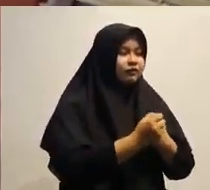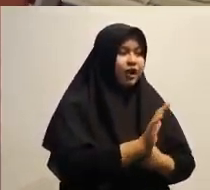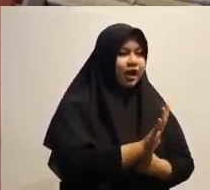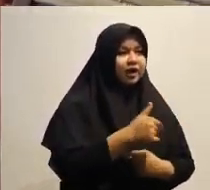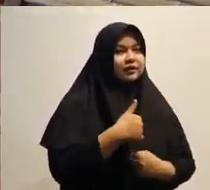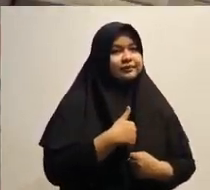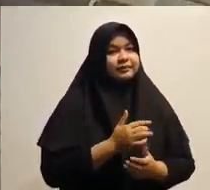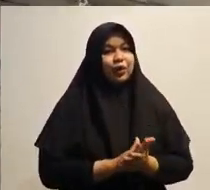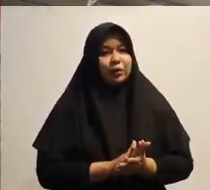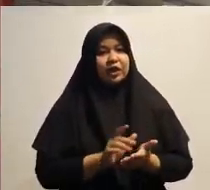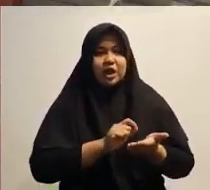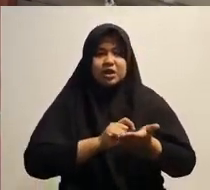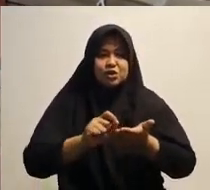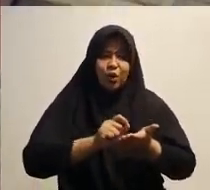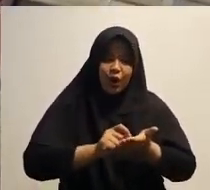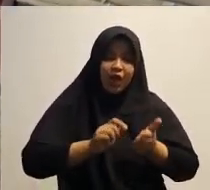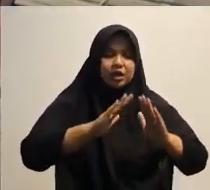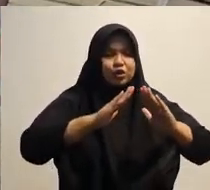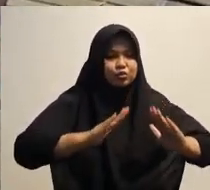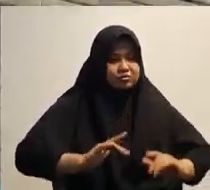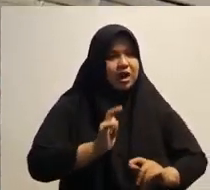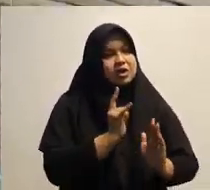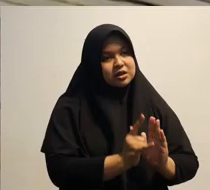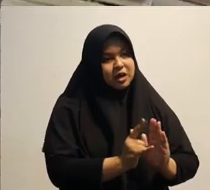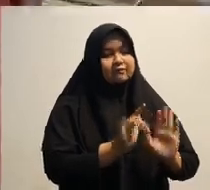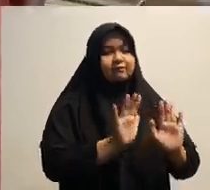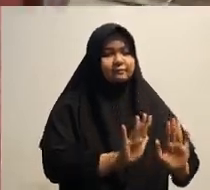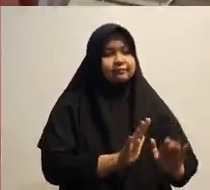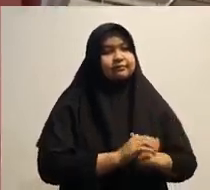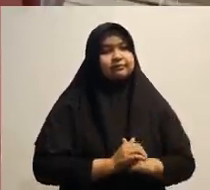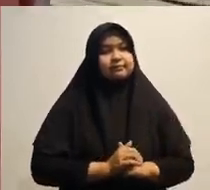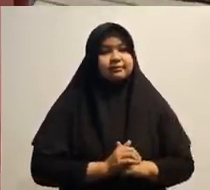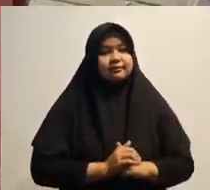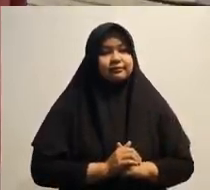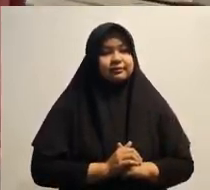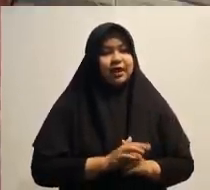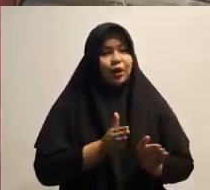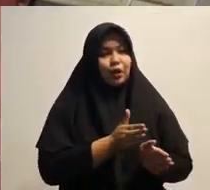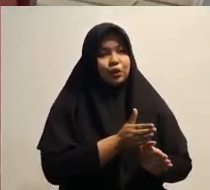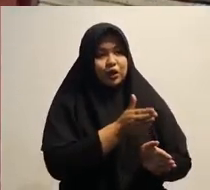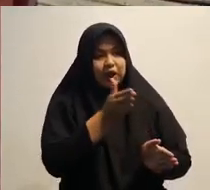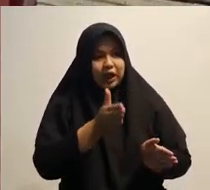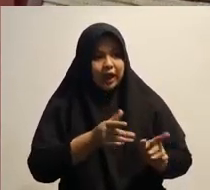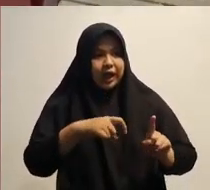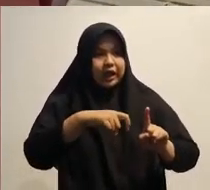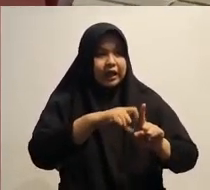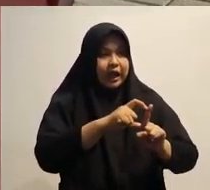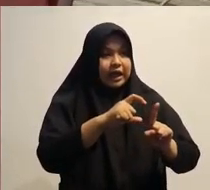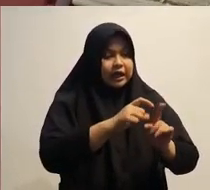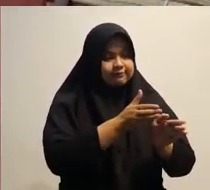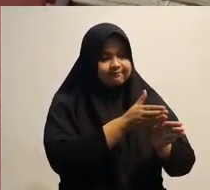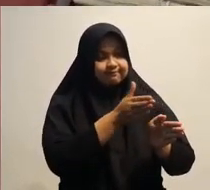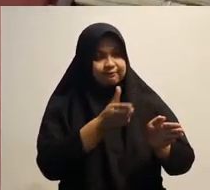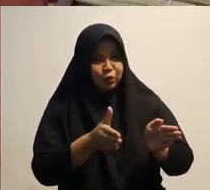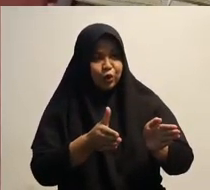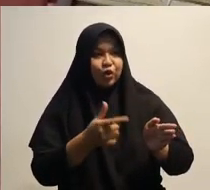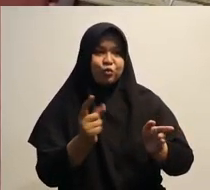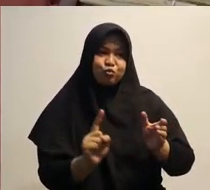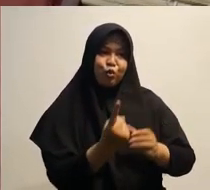di desa, ya paling hanya sekolah terus di rumah aja seperti itu. Tapi